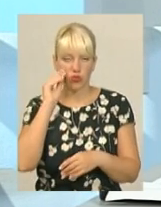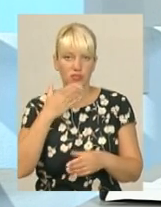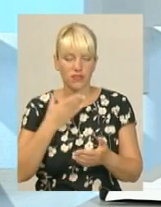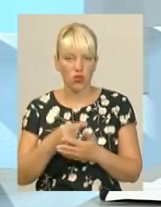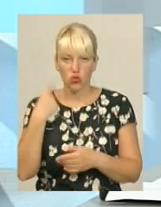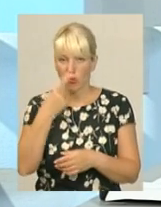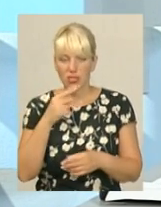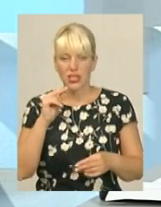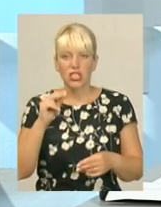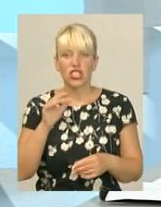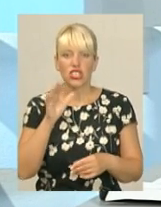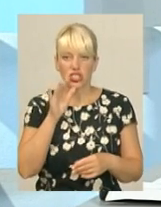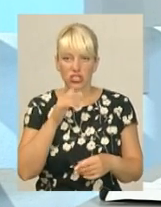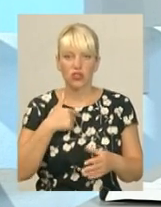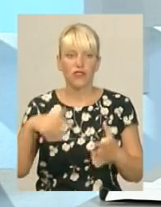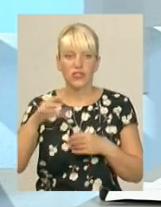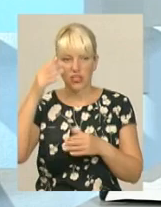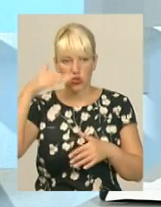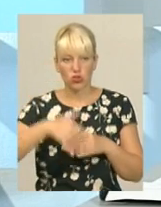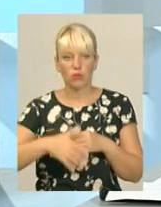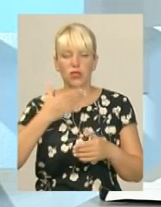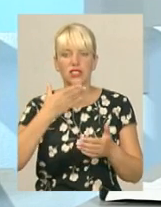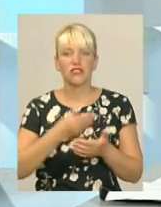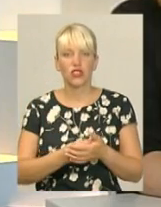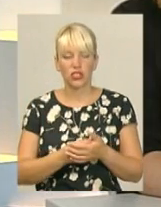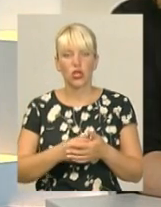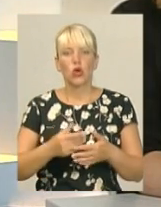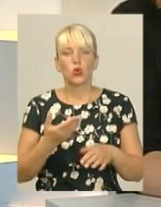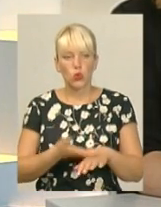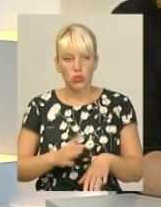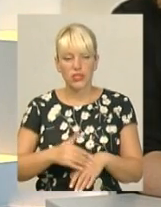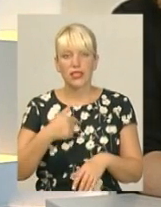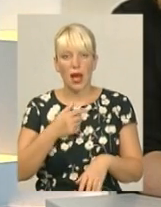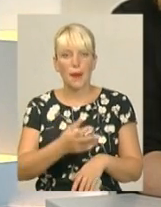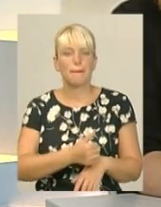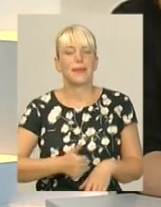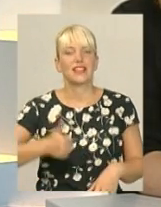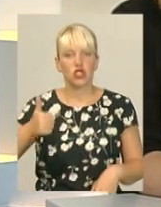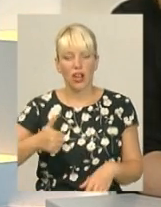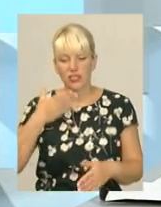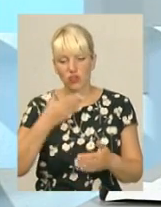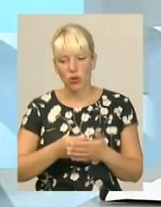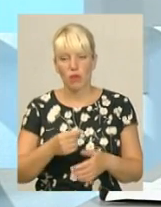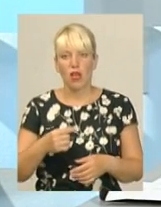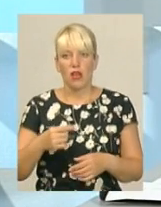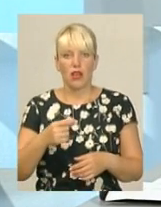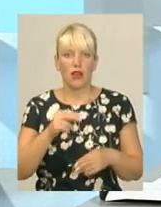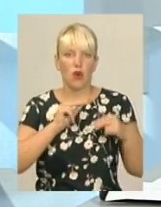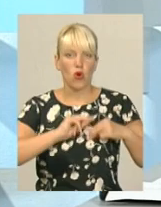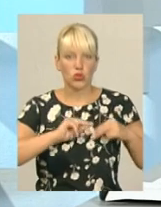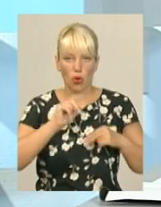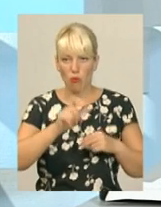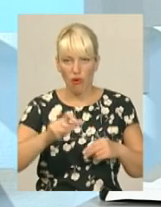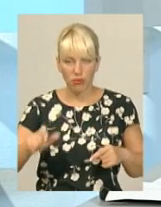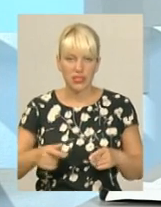розуміють тимчасові трудності. Я пишаюся своїм особовим складом, тому що в період, коли нас було дуже